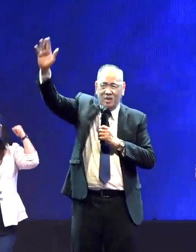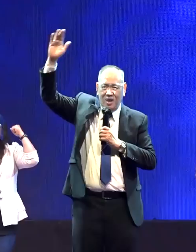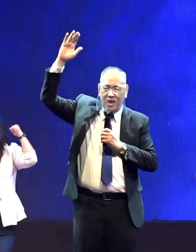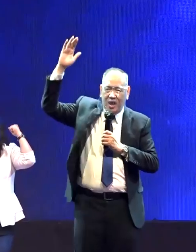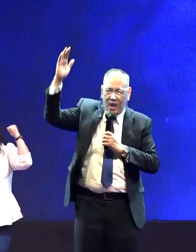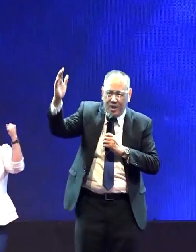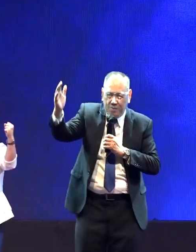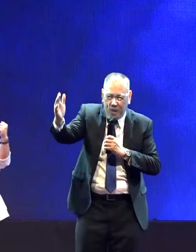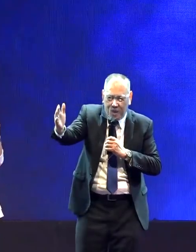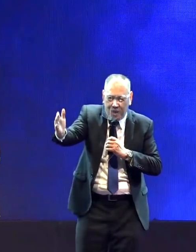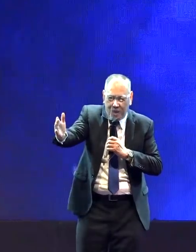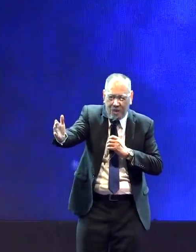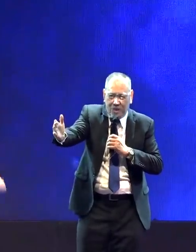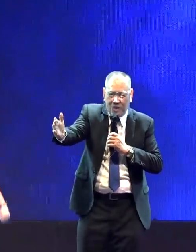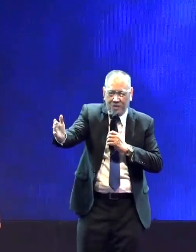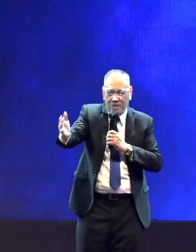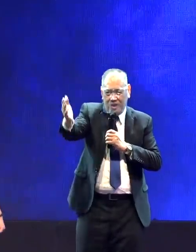katakan